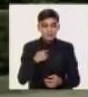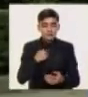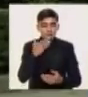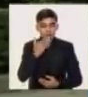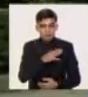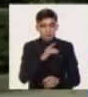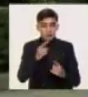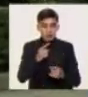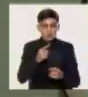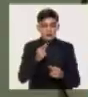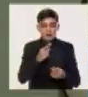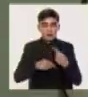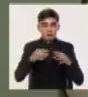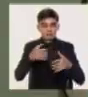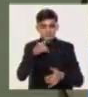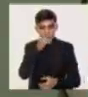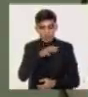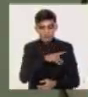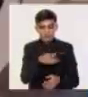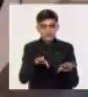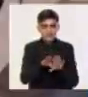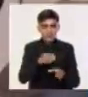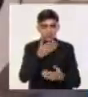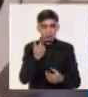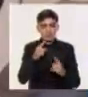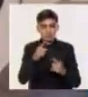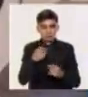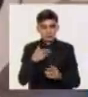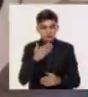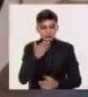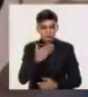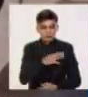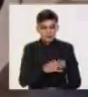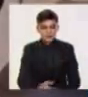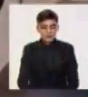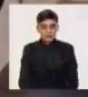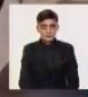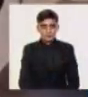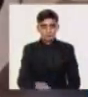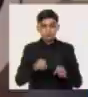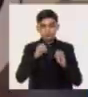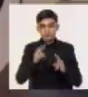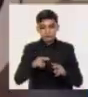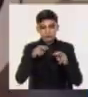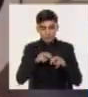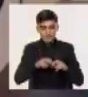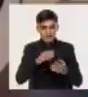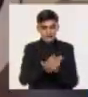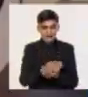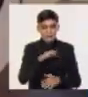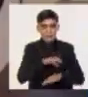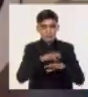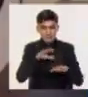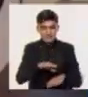финрегулятора, почему не получается закрыть эту лазейку. В рамках мониторинга финансового состояния банков также